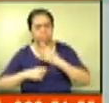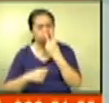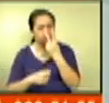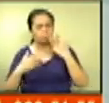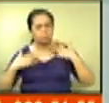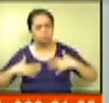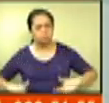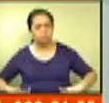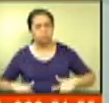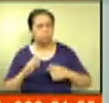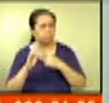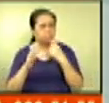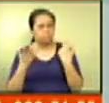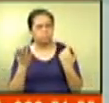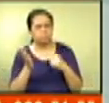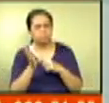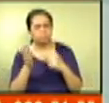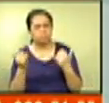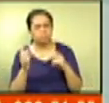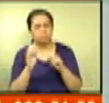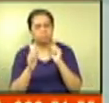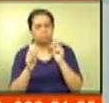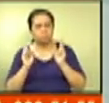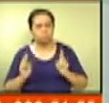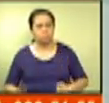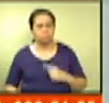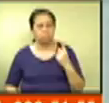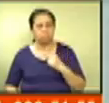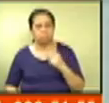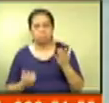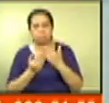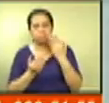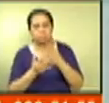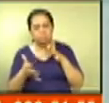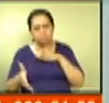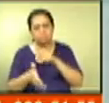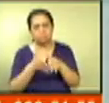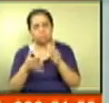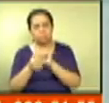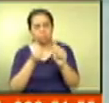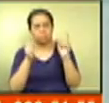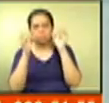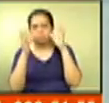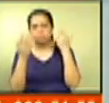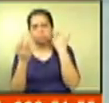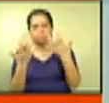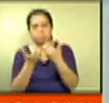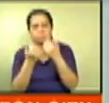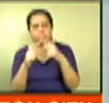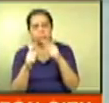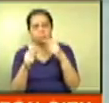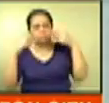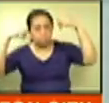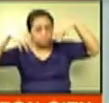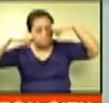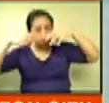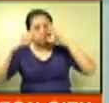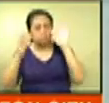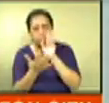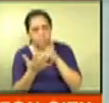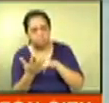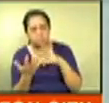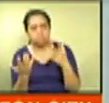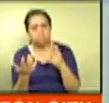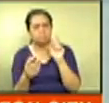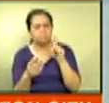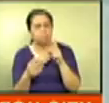makita ho sila? Kasi sa ngayon, ma'am, naka-uniforme lang sila at madali ho sila masagasaan, hindi sila makikita, lalo kung umaambot-ambon at medyo madilim-dilim